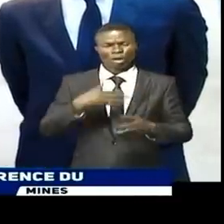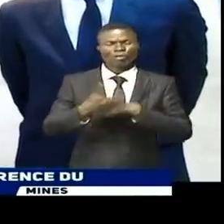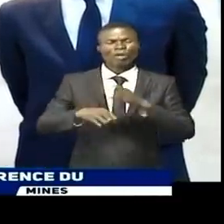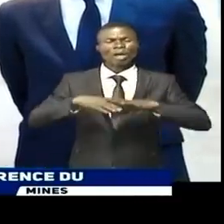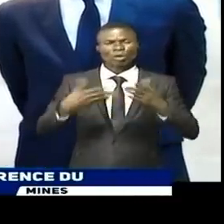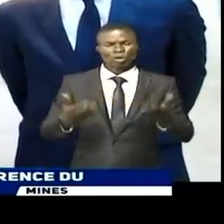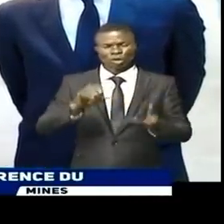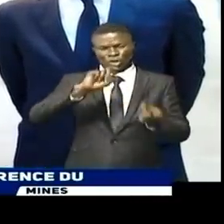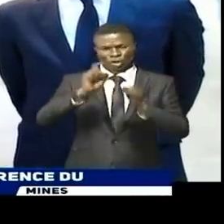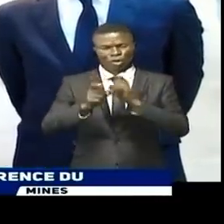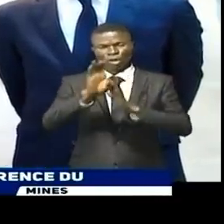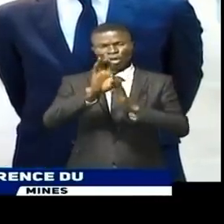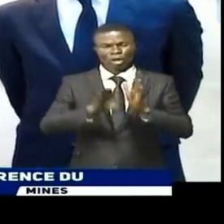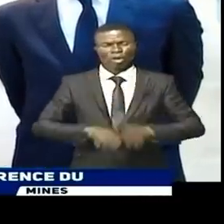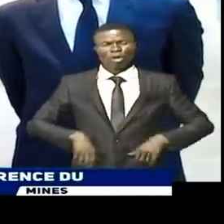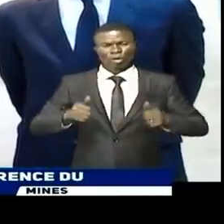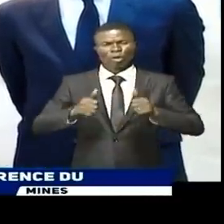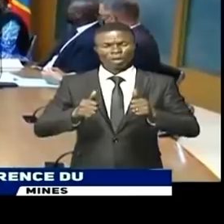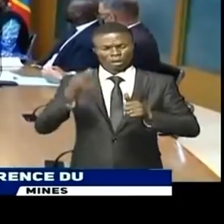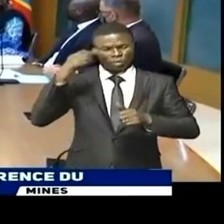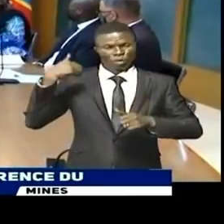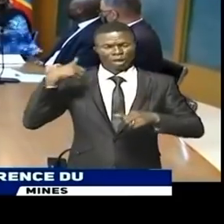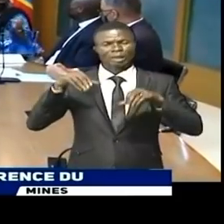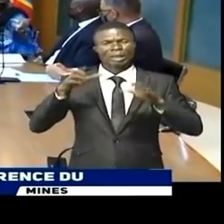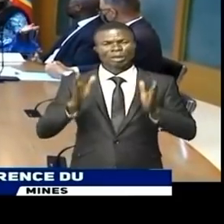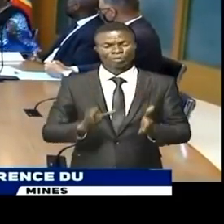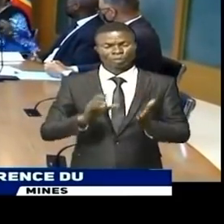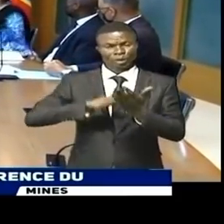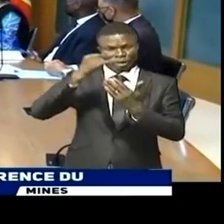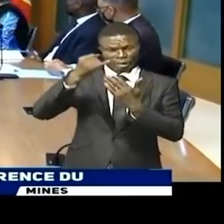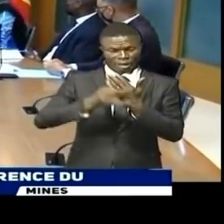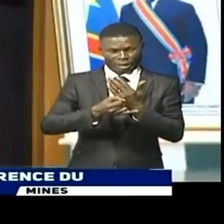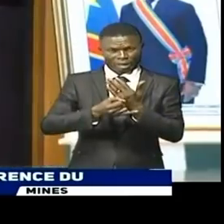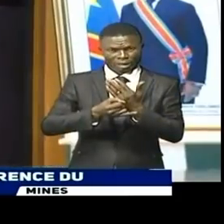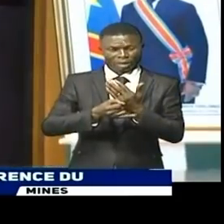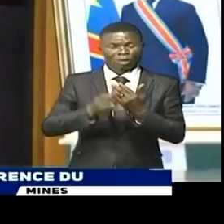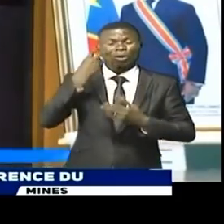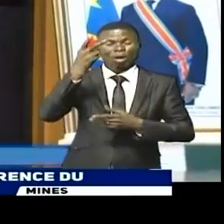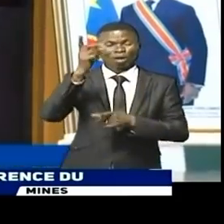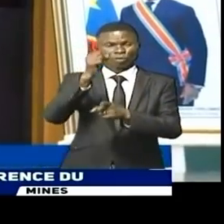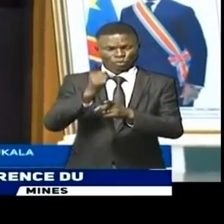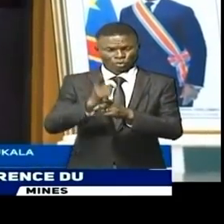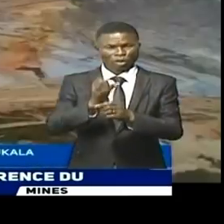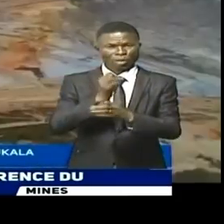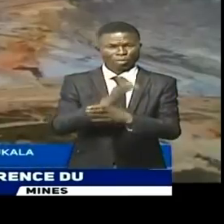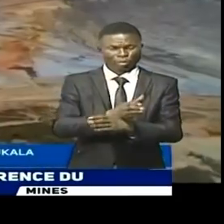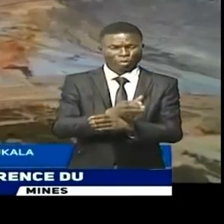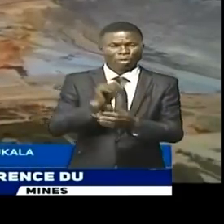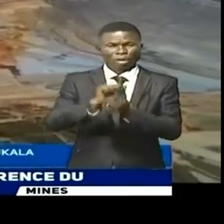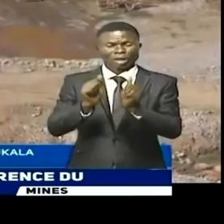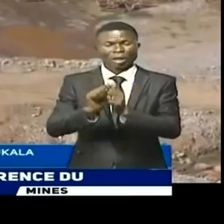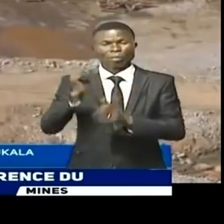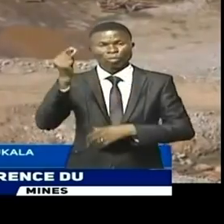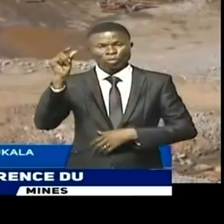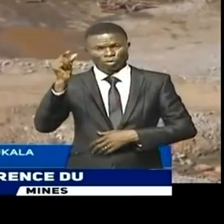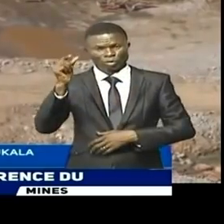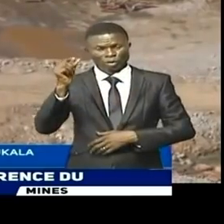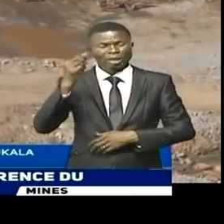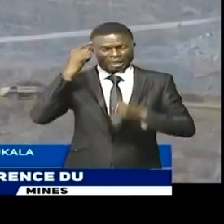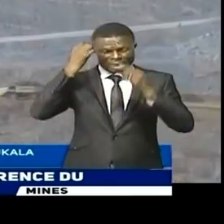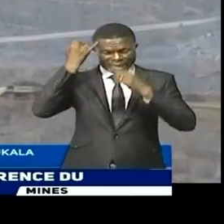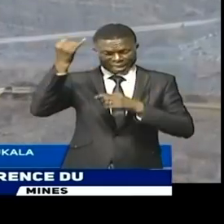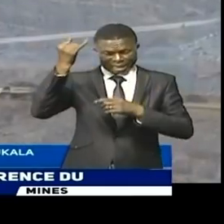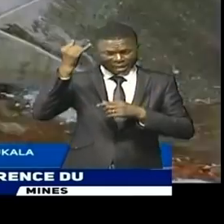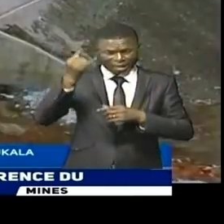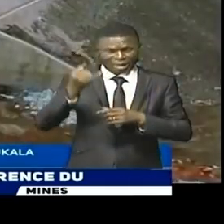amélioration des revenus miniers pour les tacots rôle et ses projets matérialise la vision du chef de l'état dont les secteurs miniers dont les soucis des faire